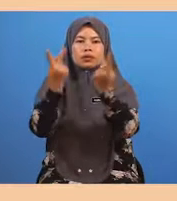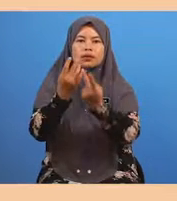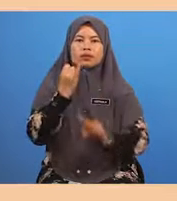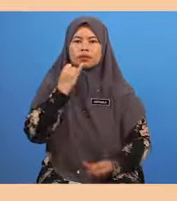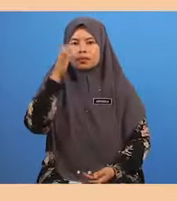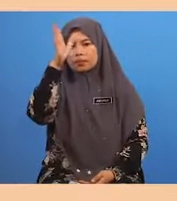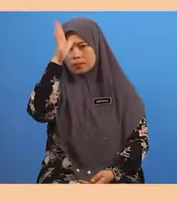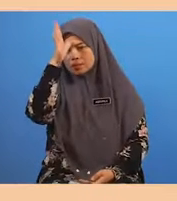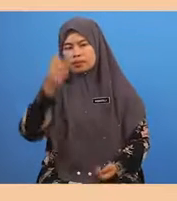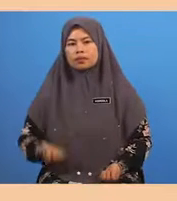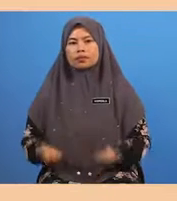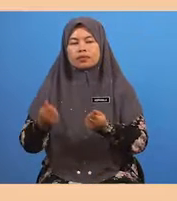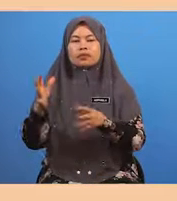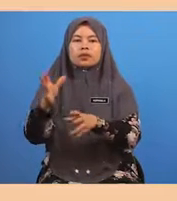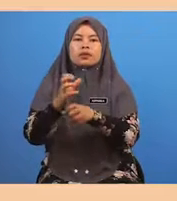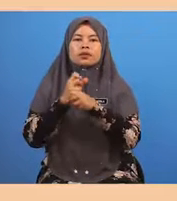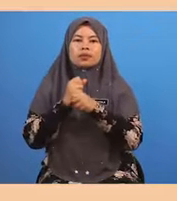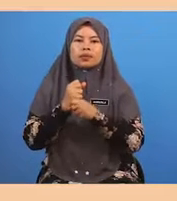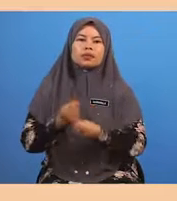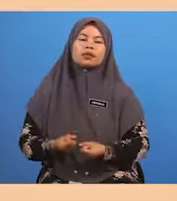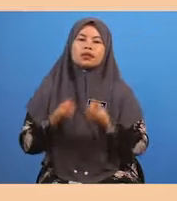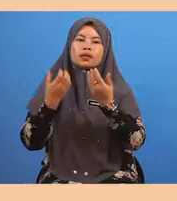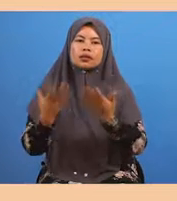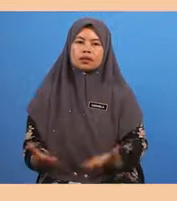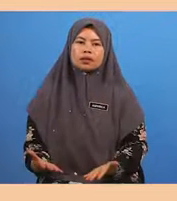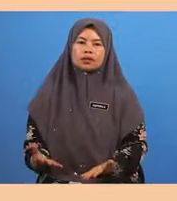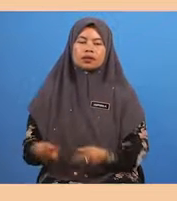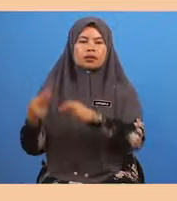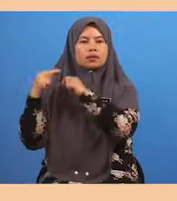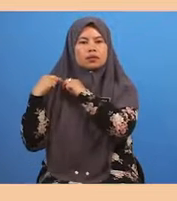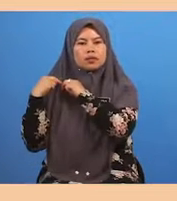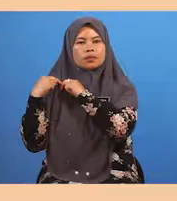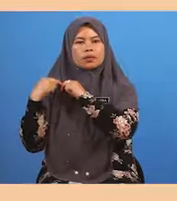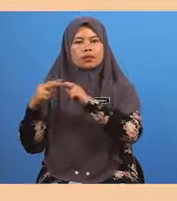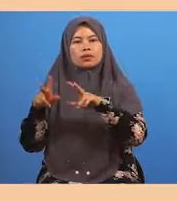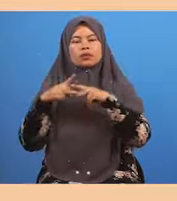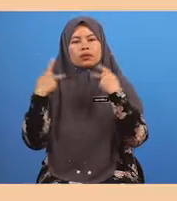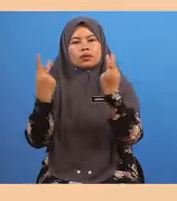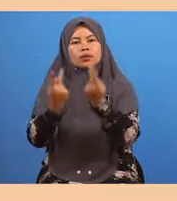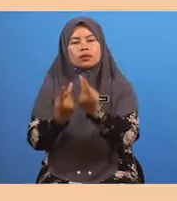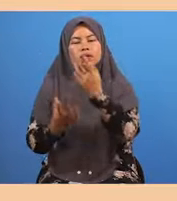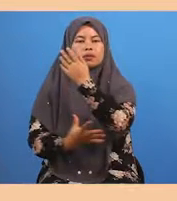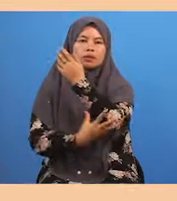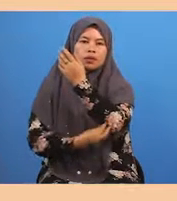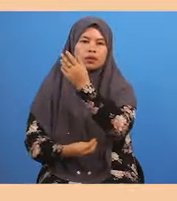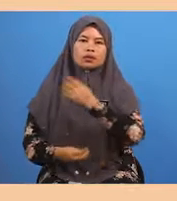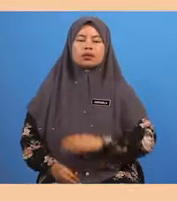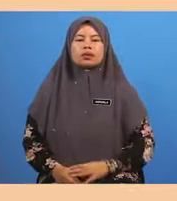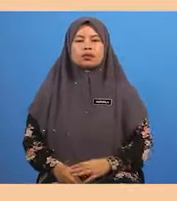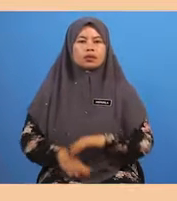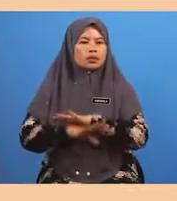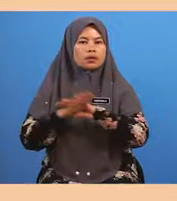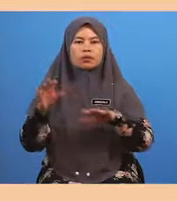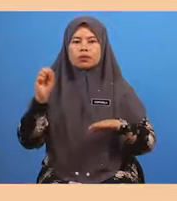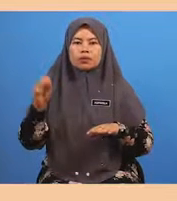dapat meringankan beban hidup keluarga yang miskin yang tidak mampu menyara anak mereka dengan baik. Maka anak tadi